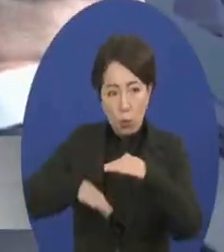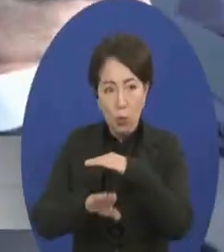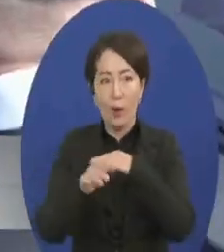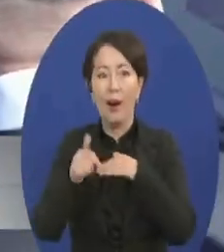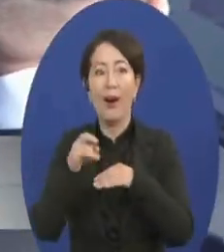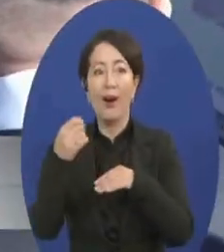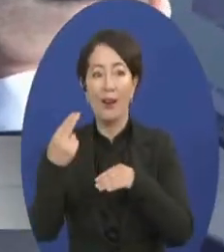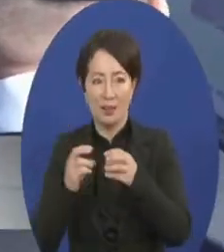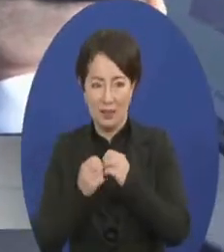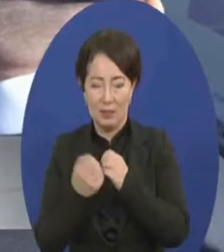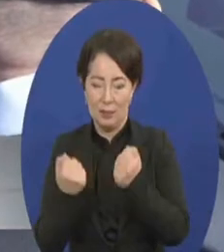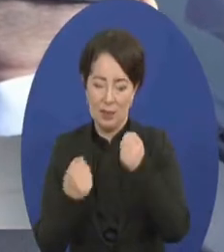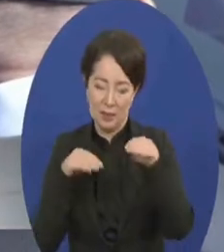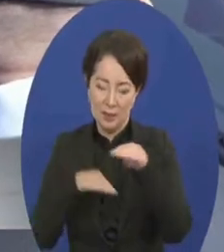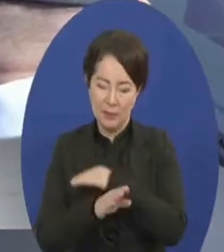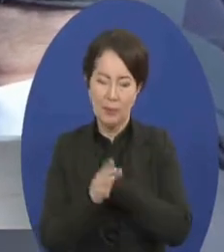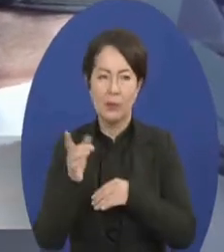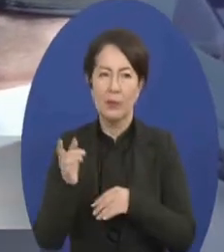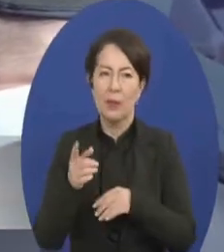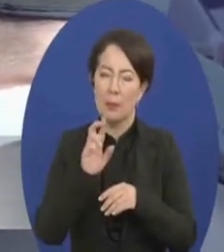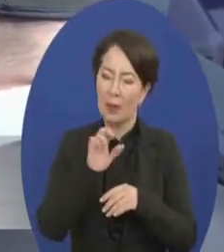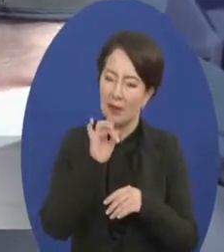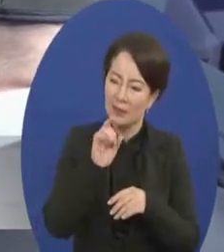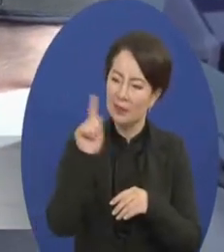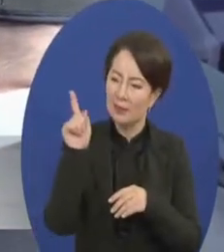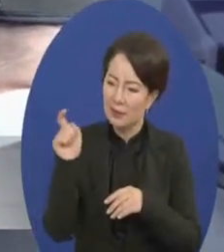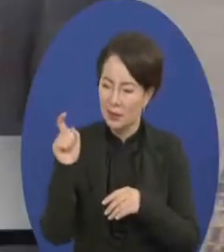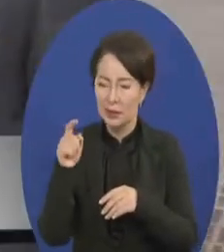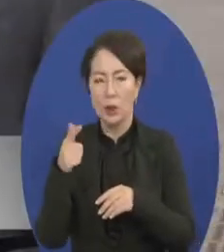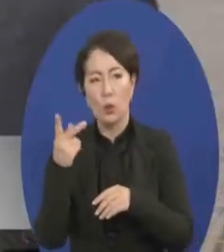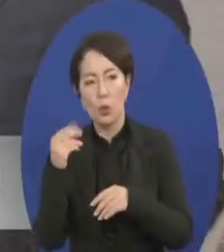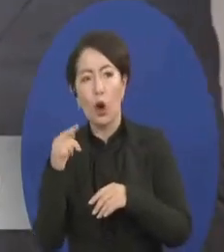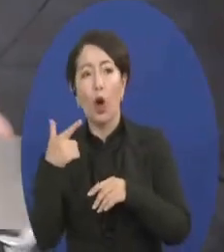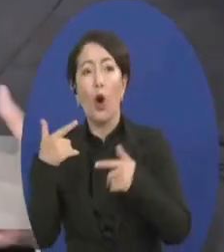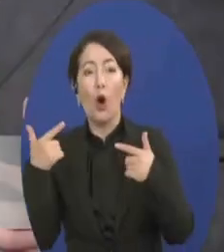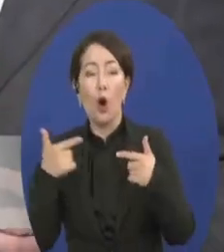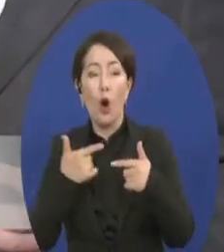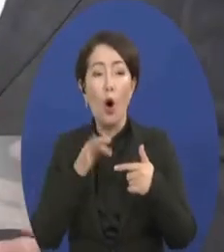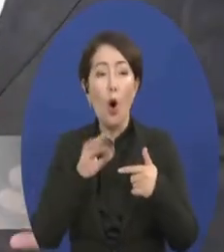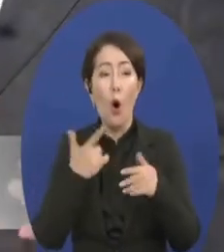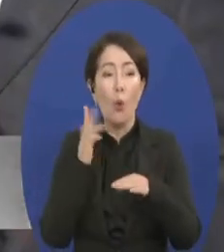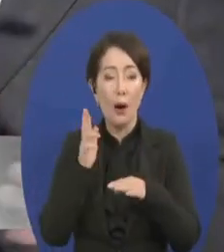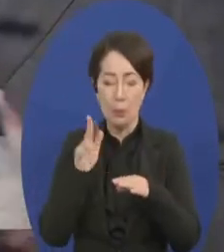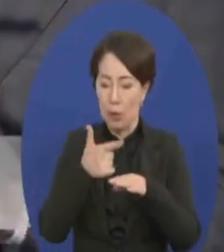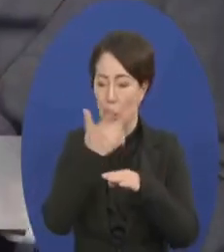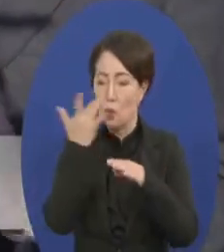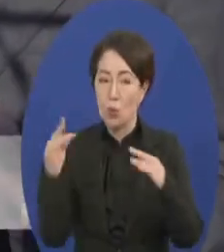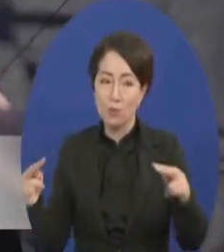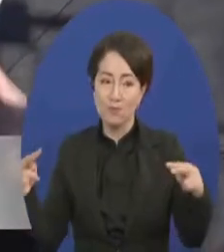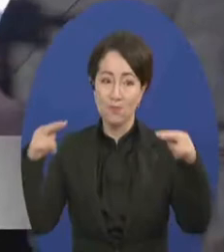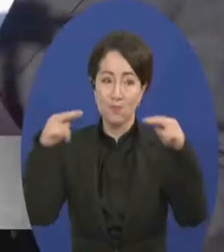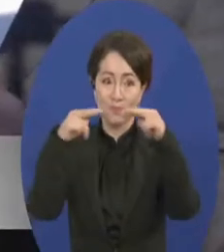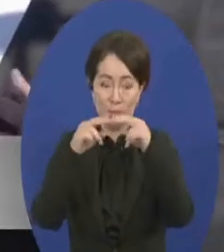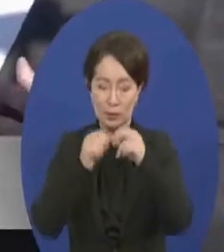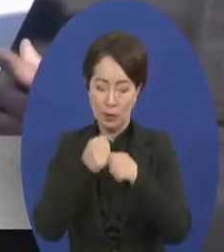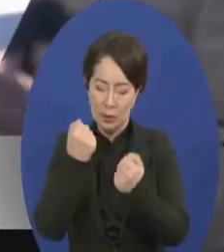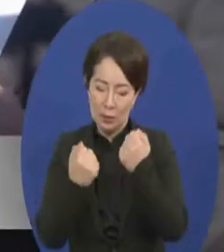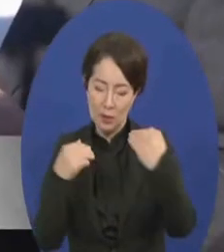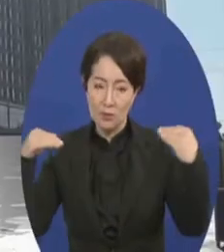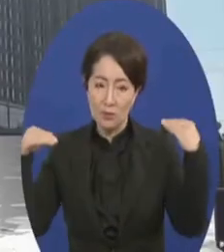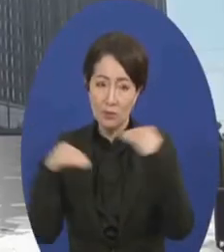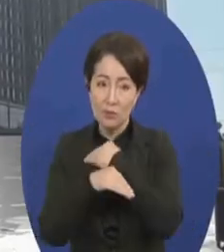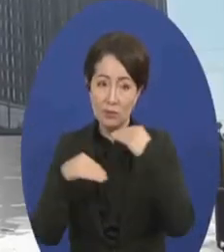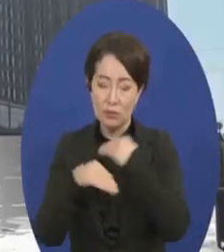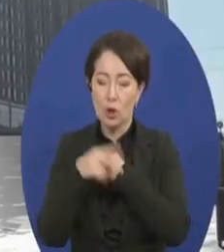байгуулнаа. Барс цахийн орчмын төмөр зам, Үерийн далан болон Говь компани хойдлоор гүрэн гарц шинээр байгуулахар төлөвлөсөн. Ингэснээр автозамын хөдөлгөөний